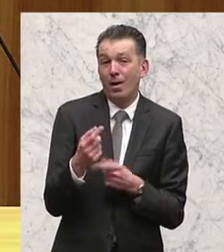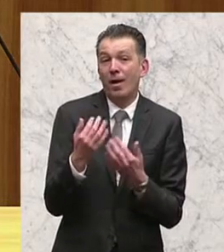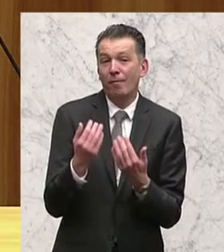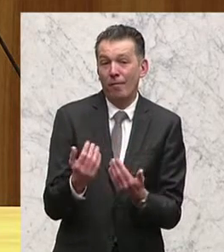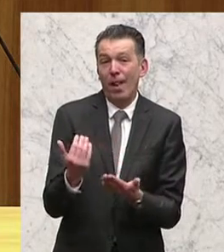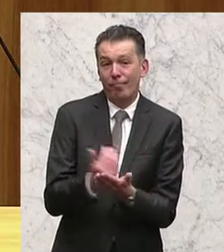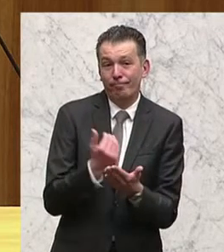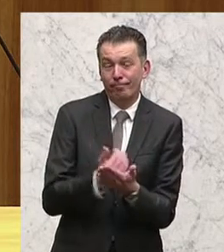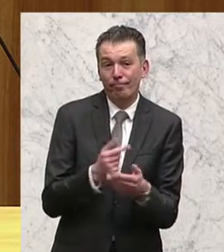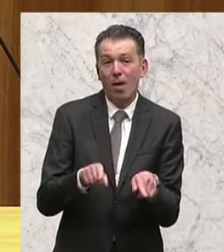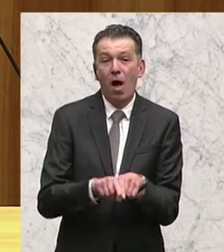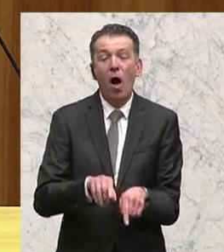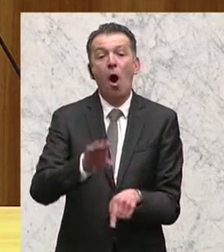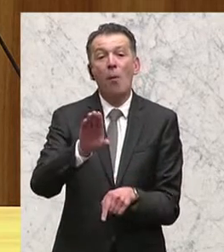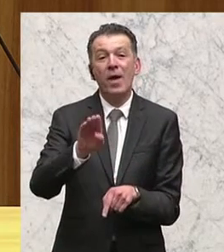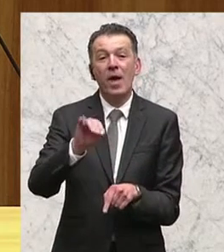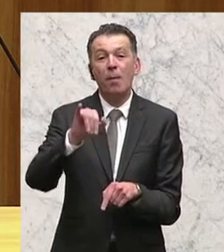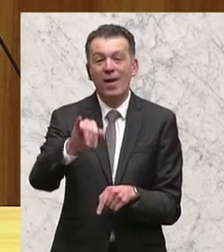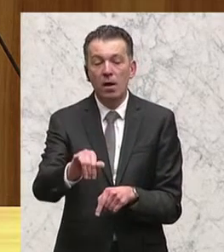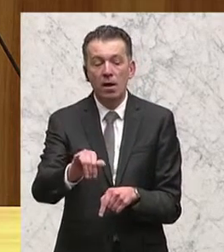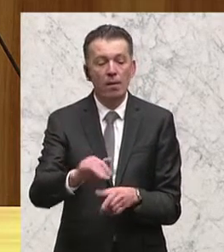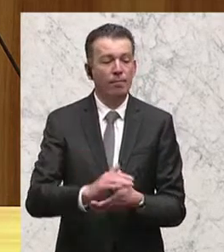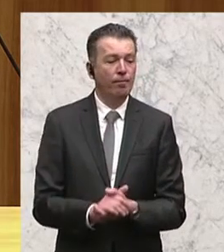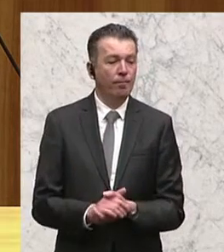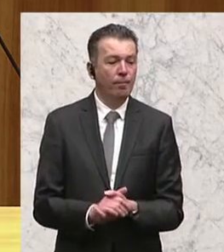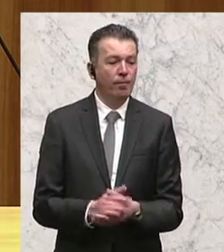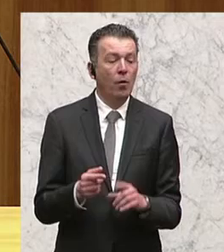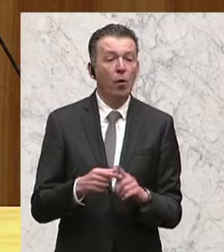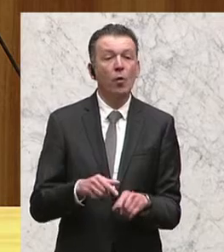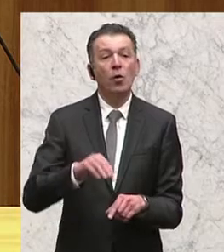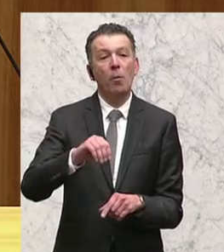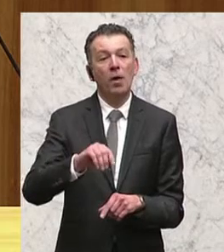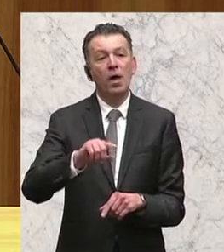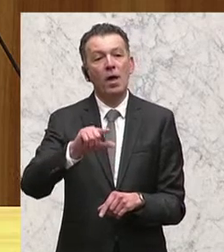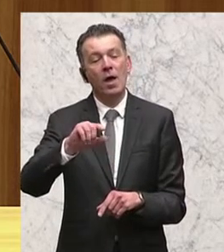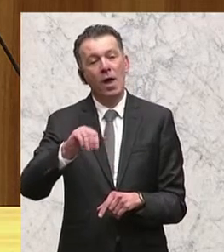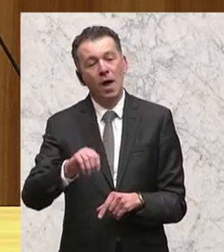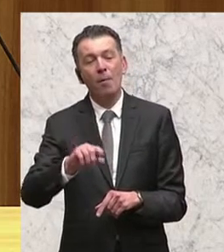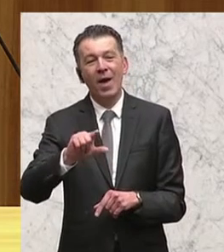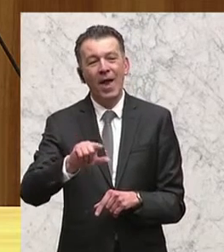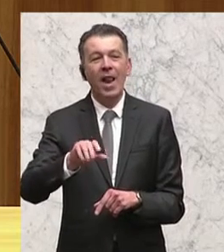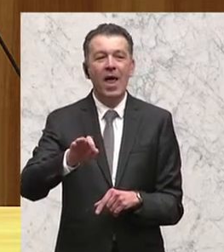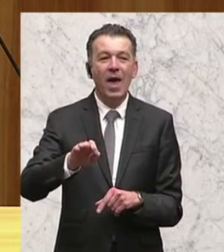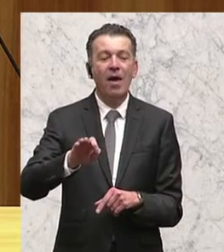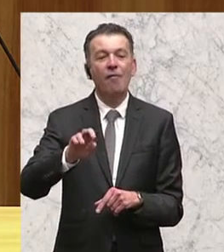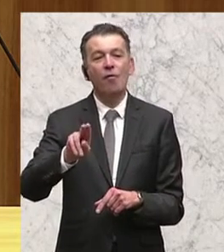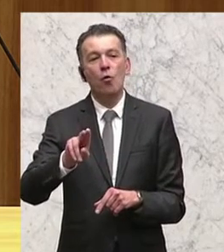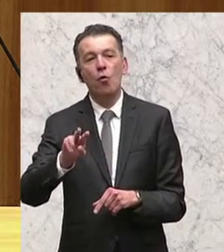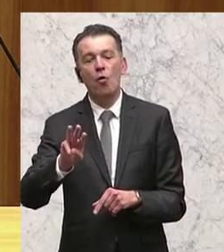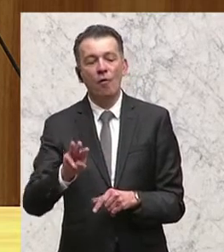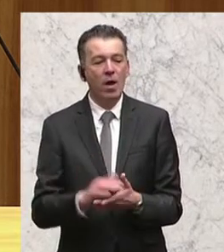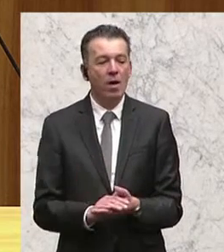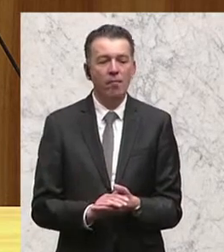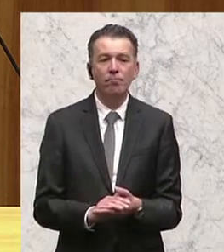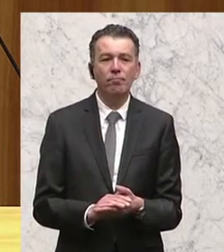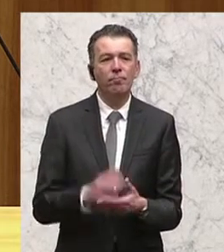geht, um das BMI, und BMLFUW, also Landwirtschaftsressort, und auch